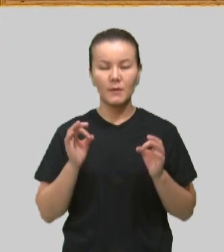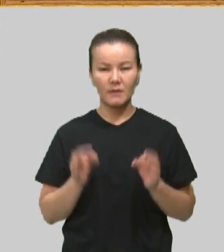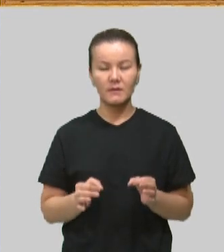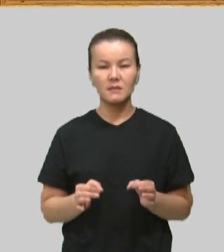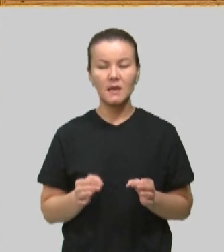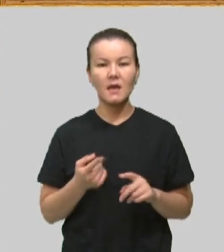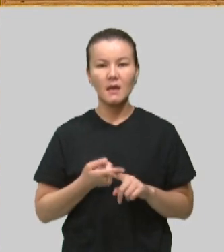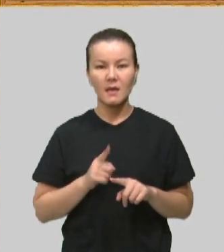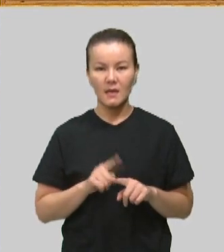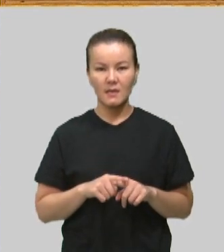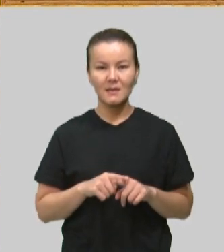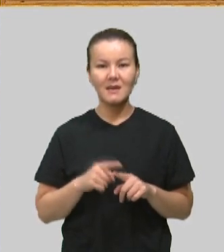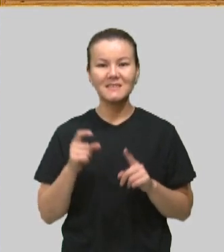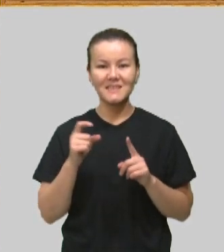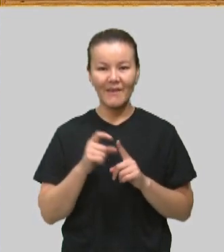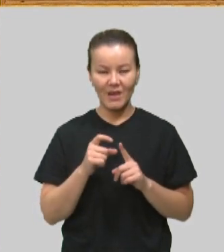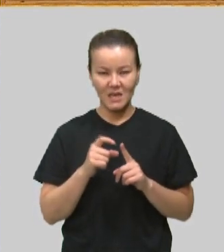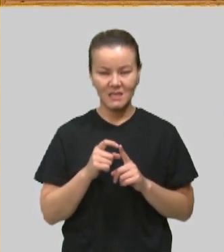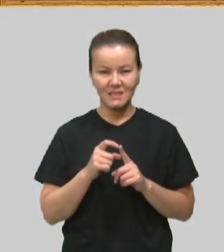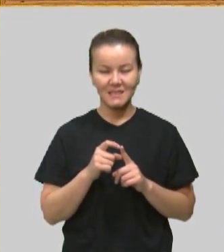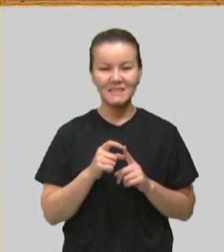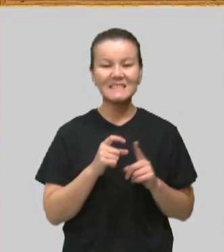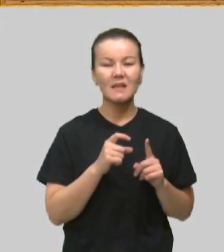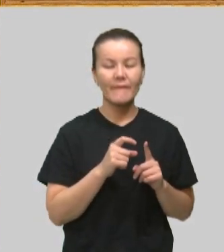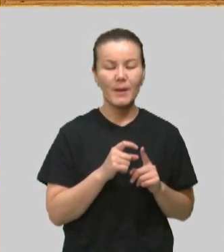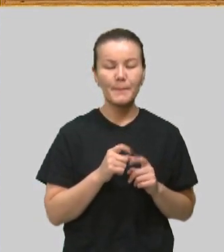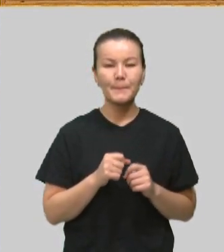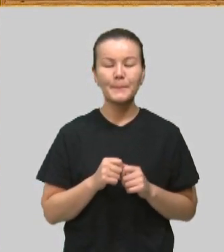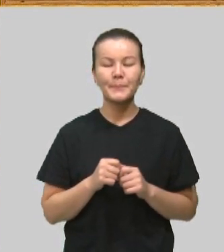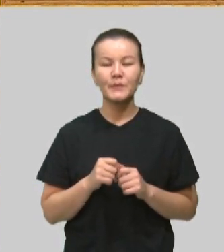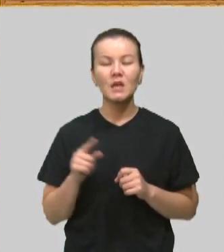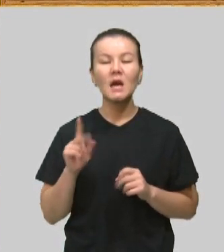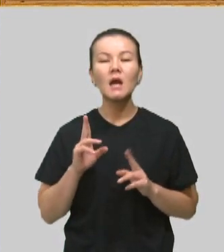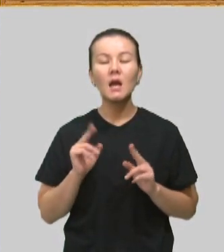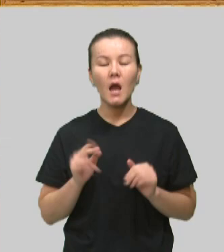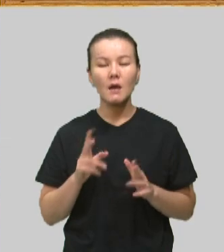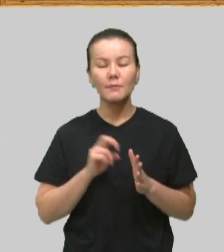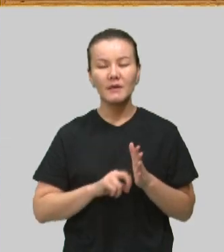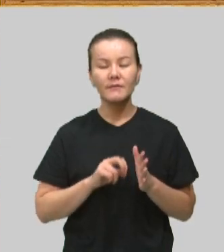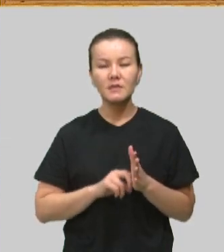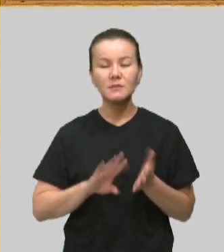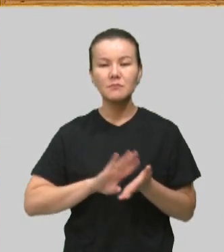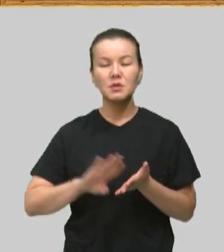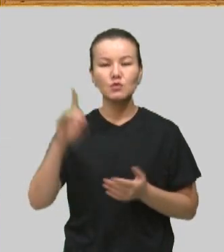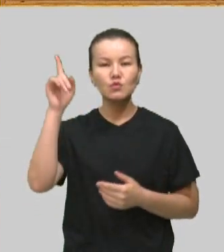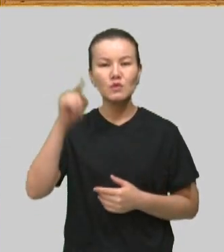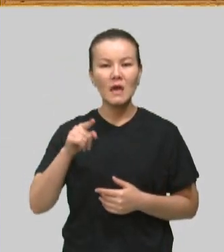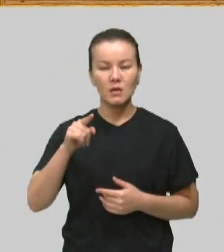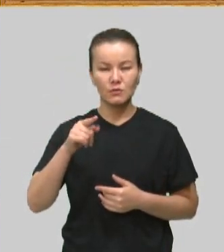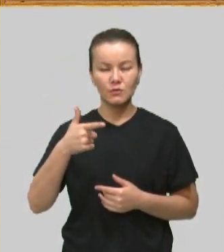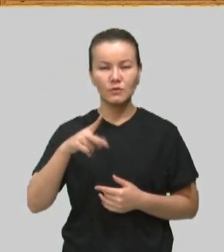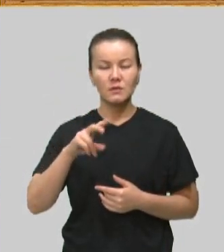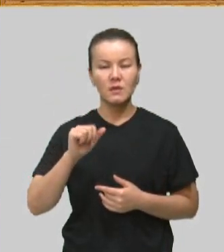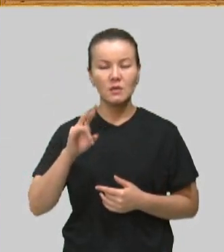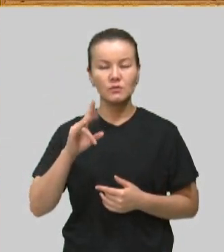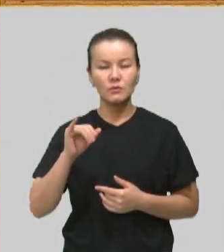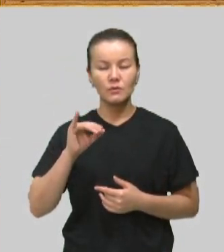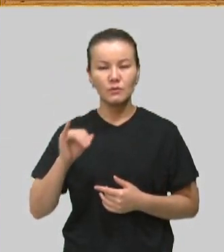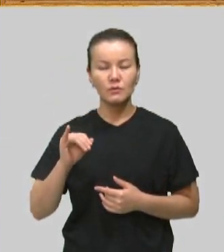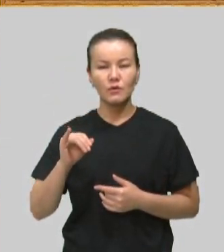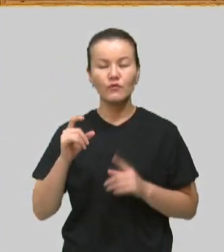Правильно, это словарные слова. Как проверить безударную гласную в слове?